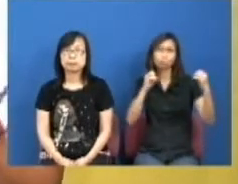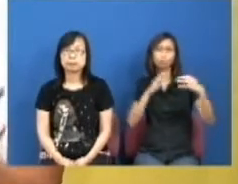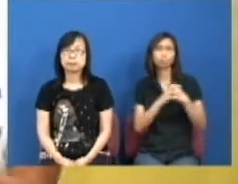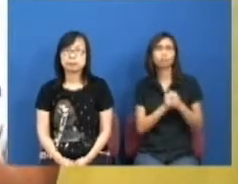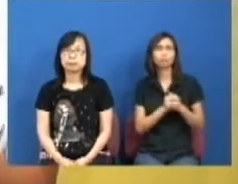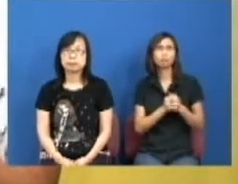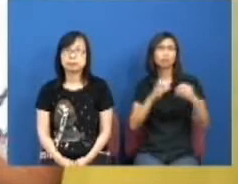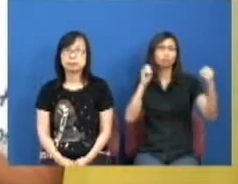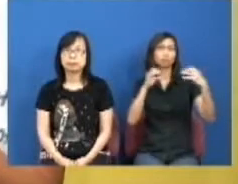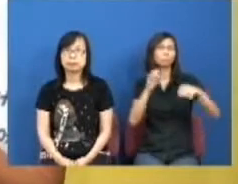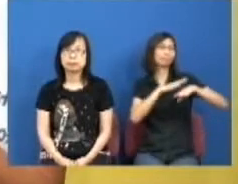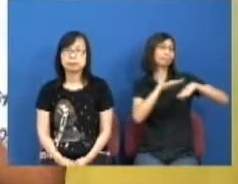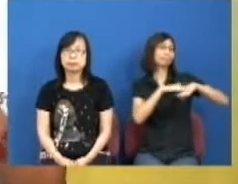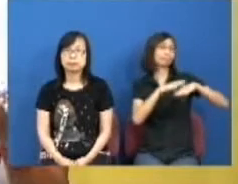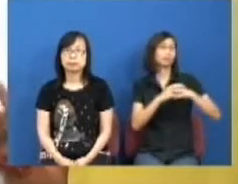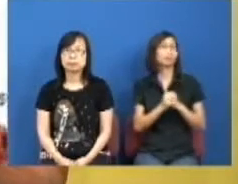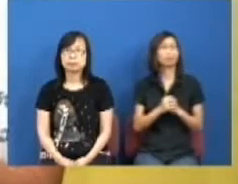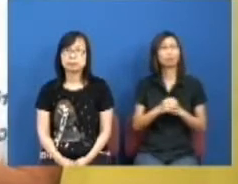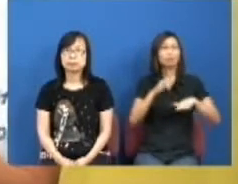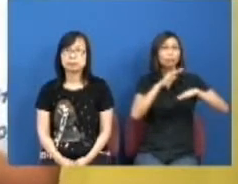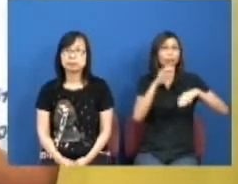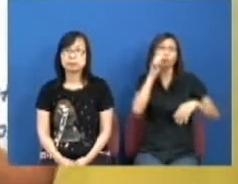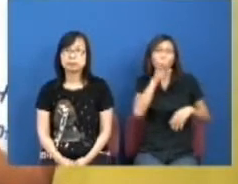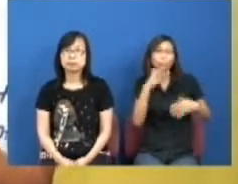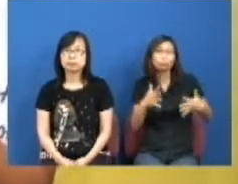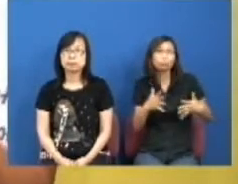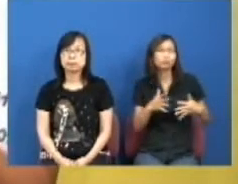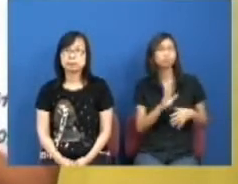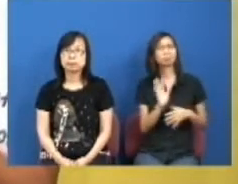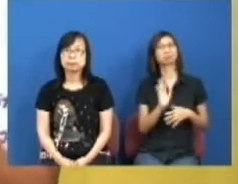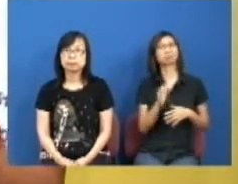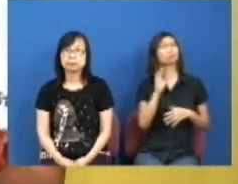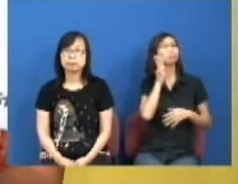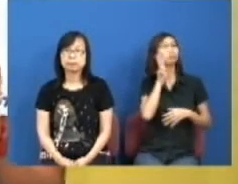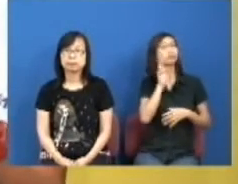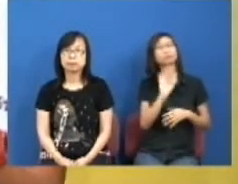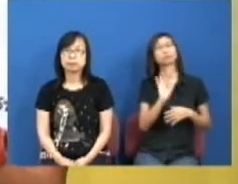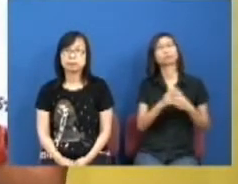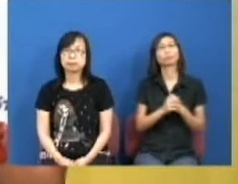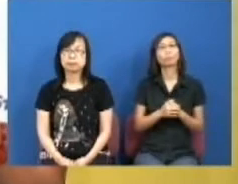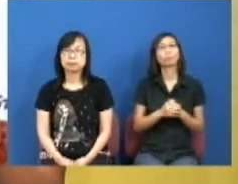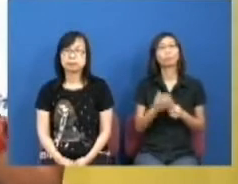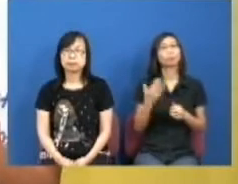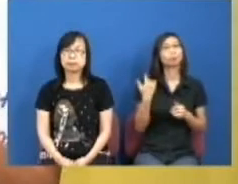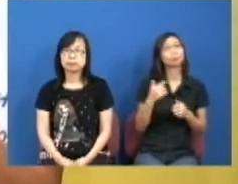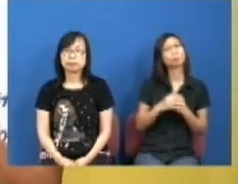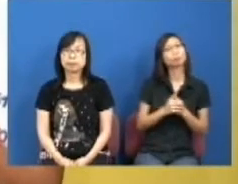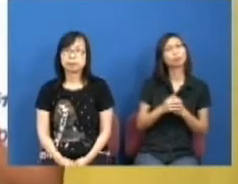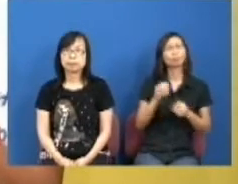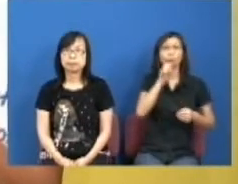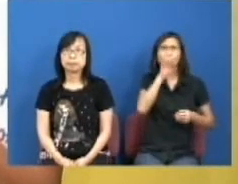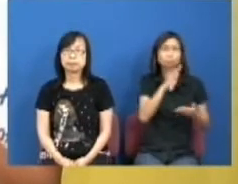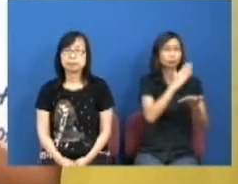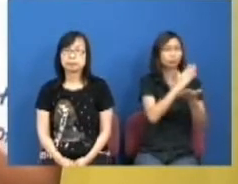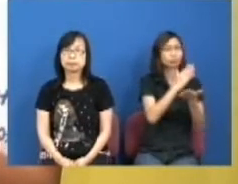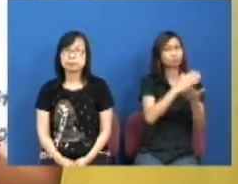即吹水、又或者流於一個講了等於沒有講一個即是一個情況。剛剛其實即維民都講了幾個公民社會